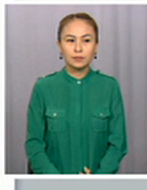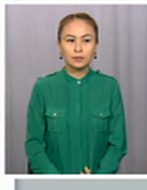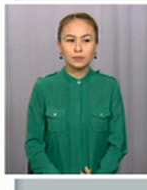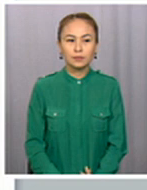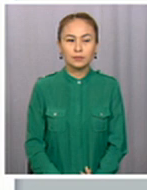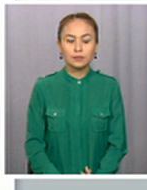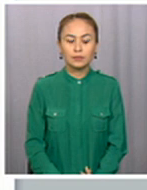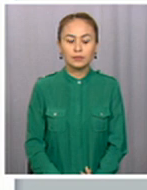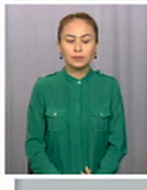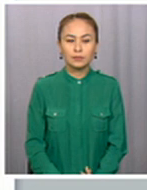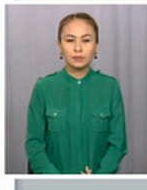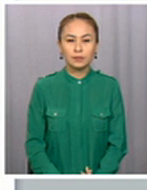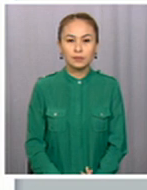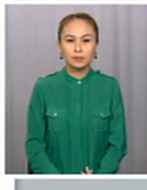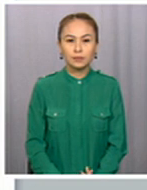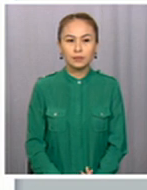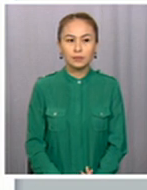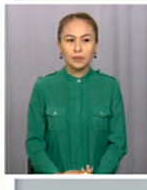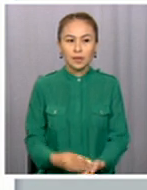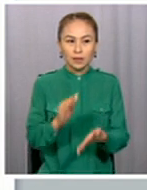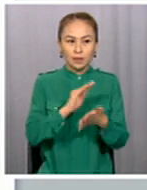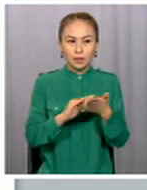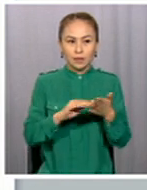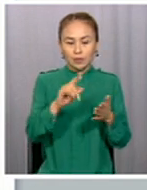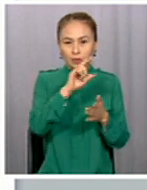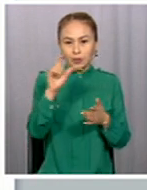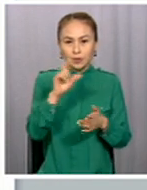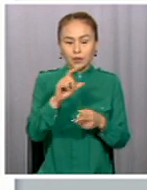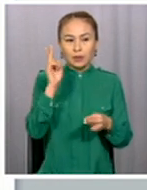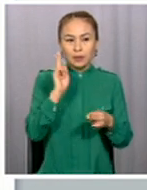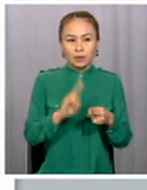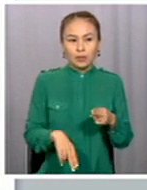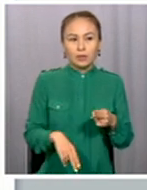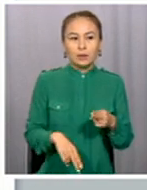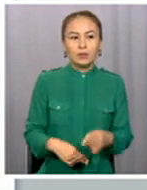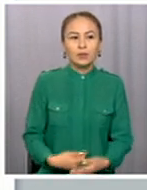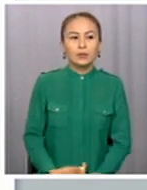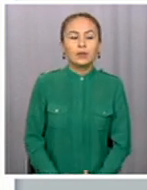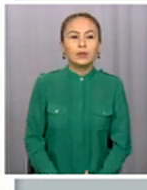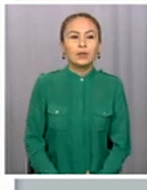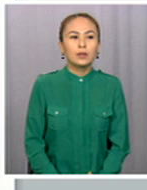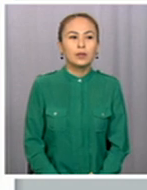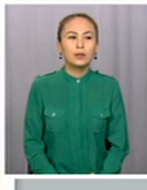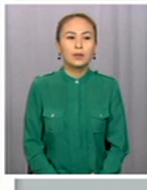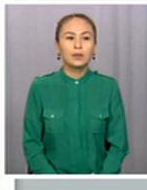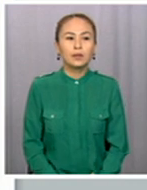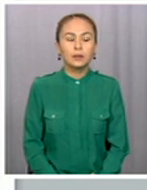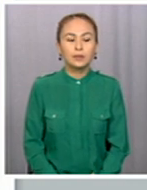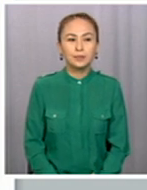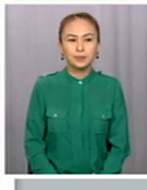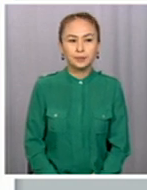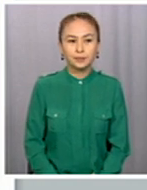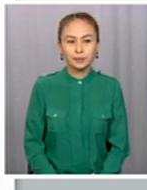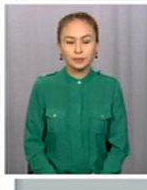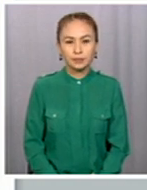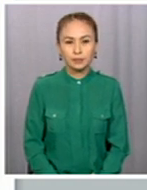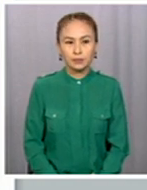Мысалы, біздің жазған мәтін аяқталды, мәтінді ерекшелеп, абзацты шетінен